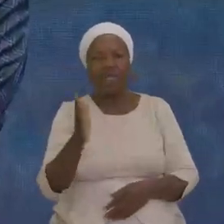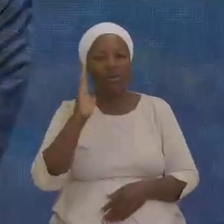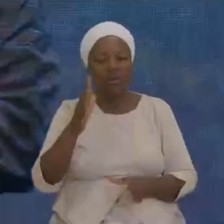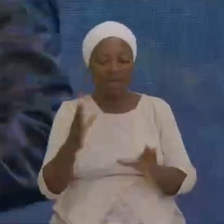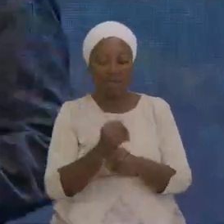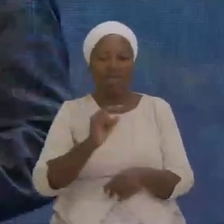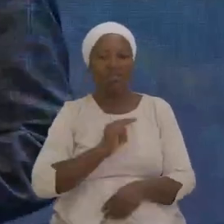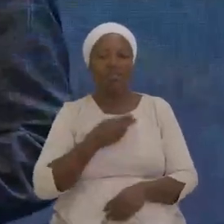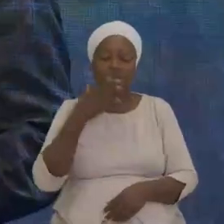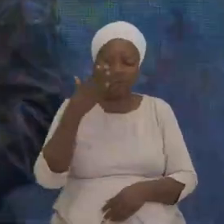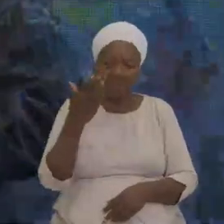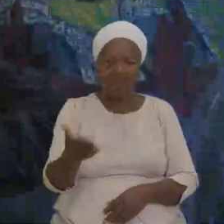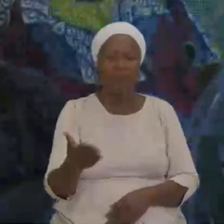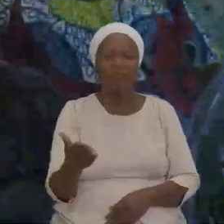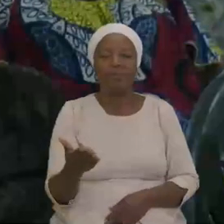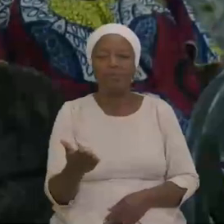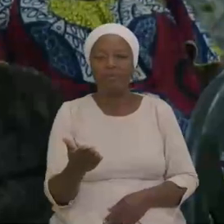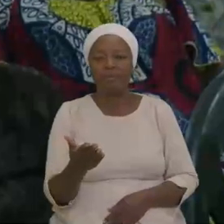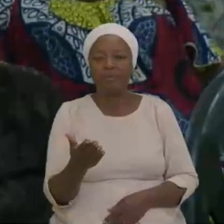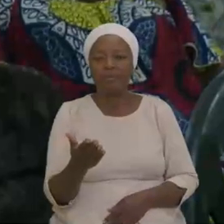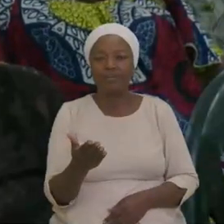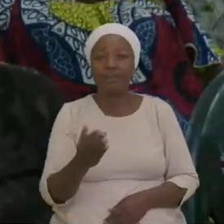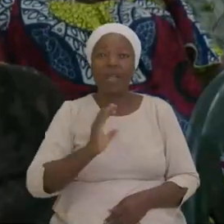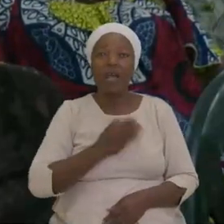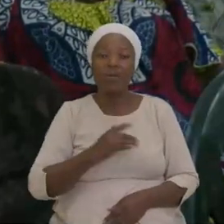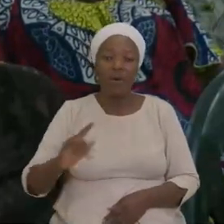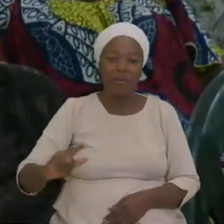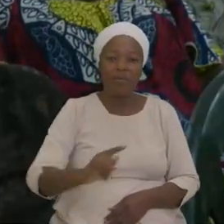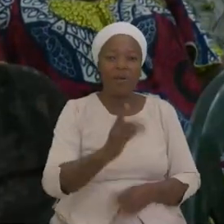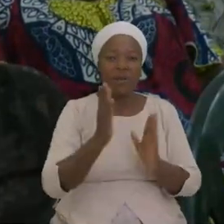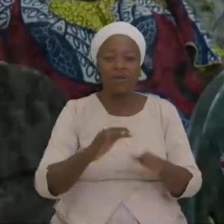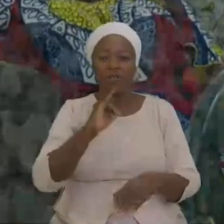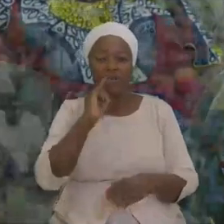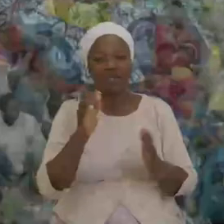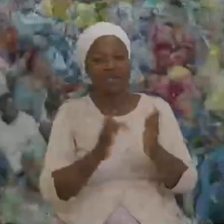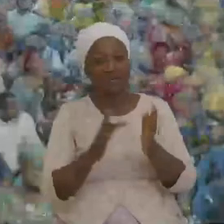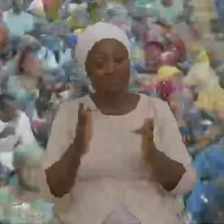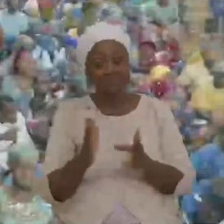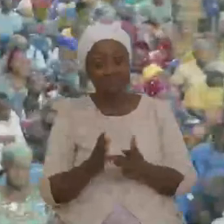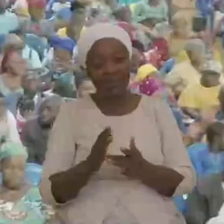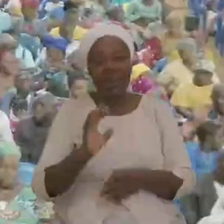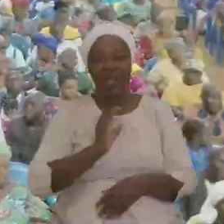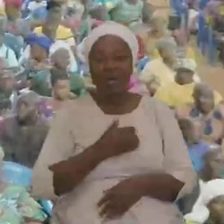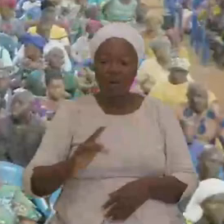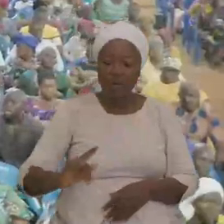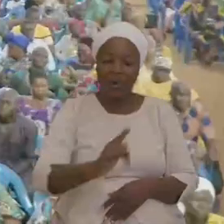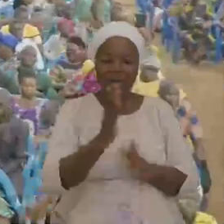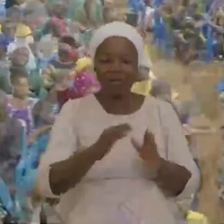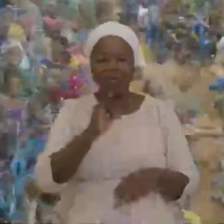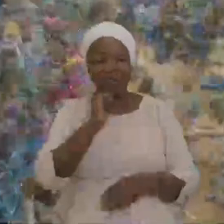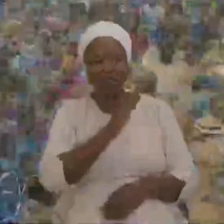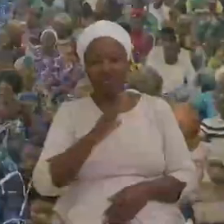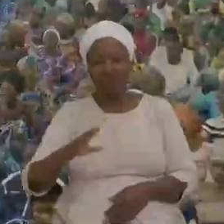nous conduira à destination. Notre pilote est Jésus. Notre pilote est